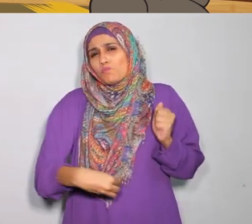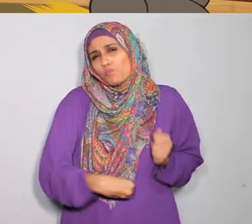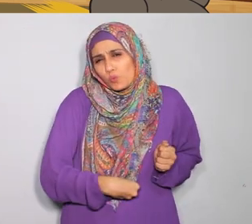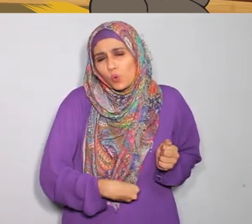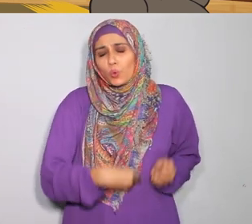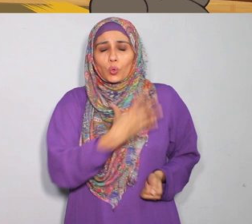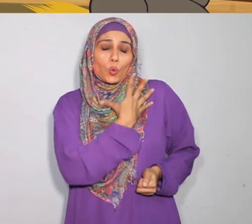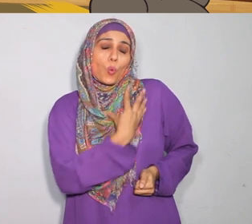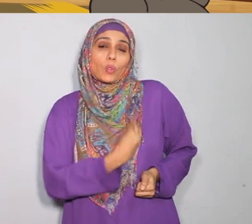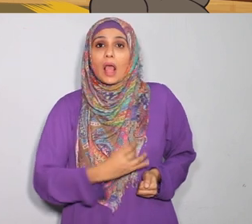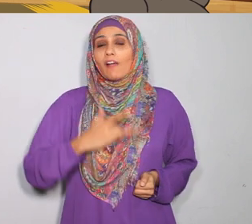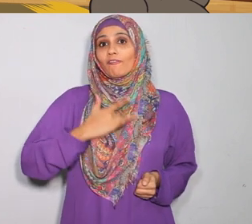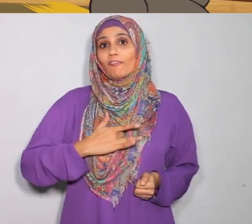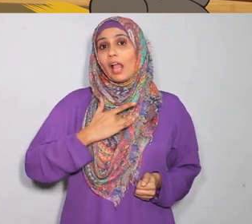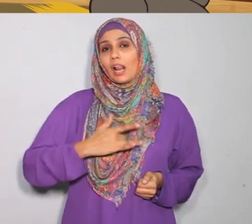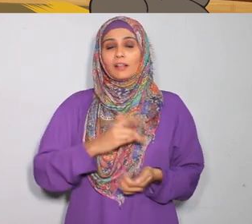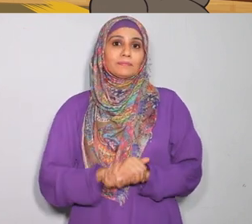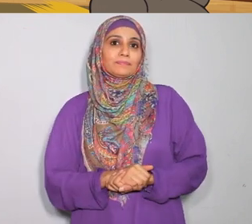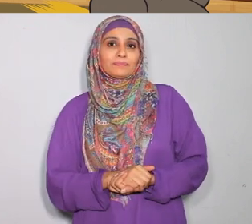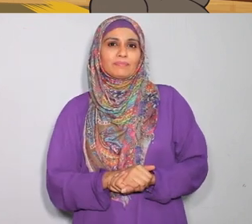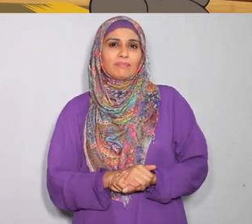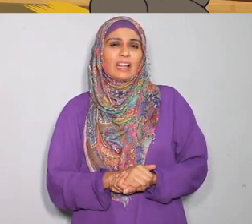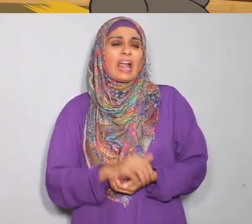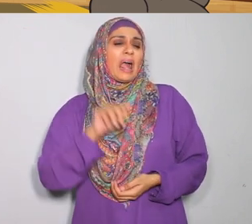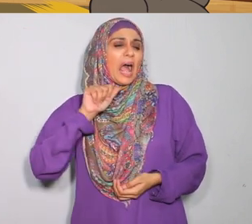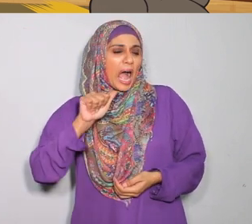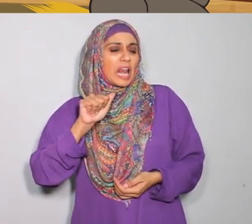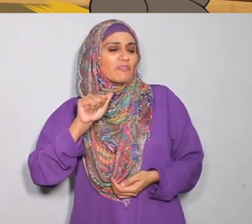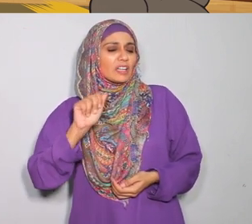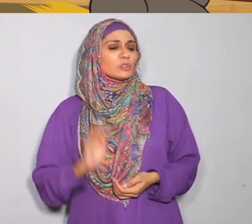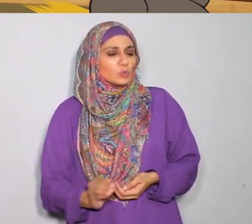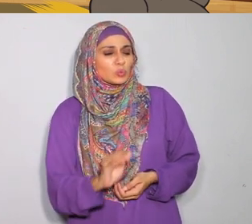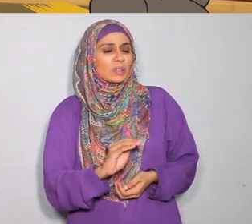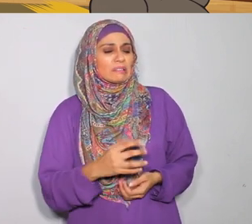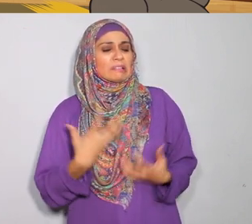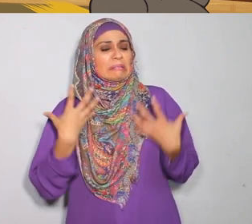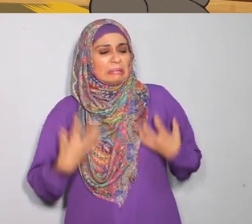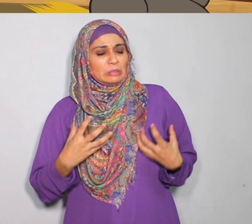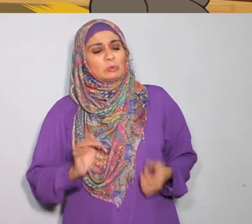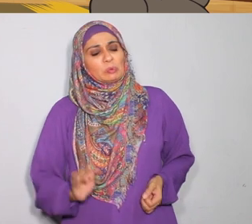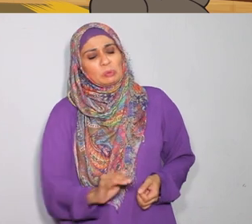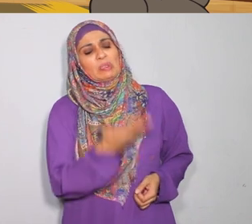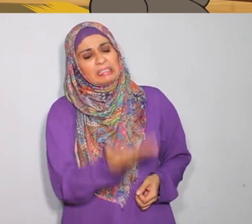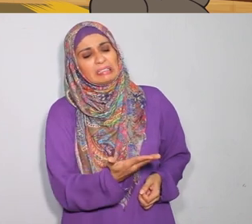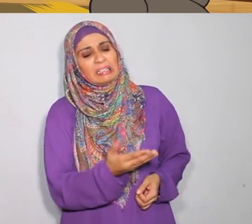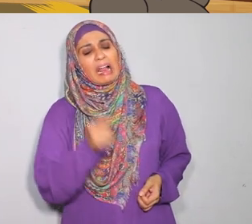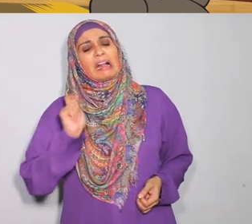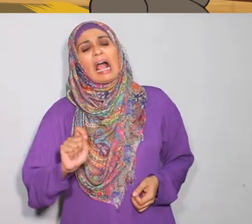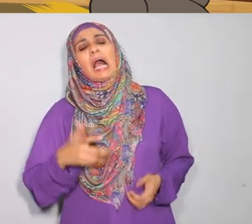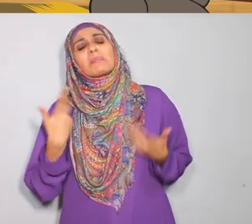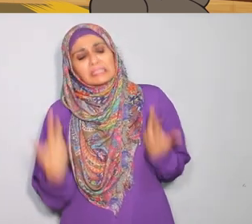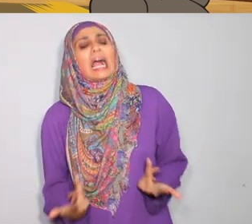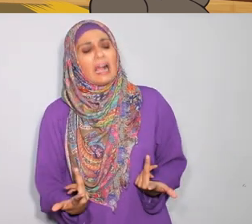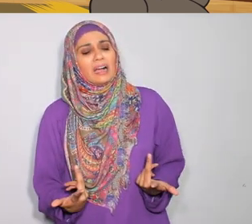उदासी महसूस होने लगी कि अनवर सोच टू है क्या कर रहे